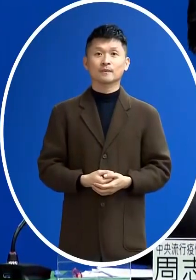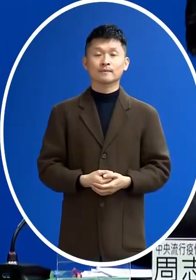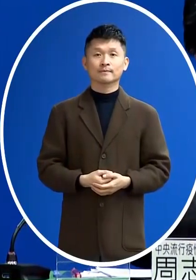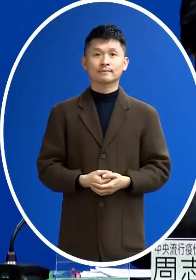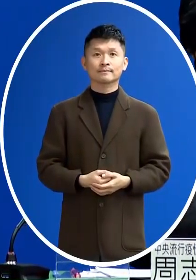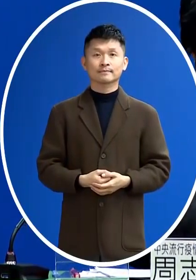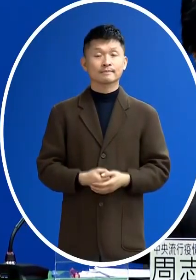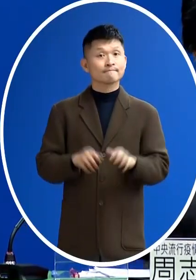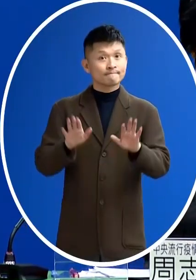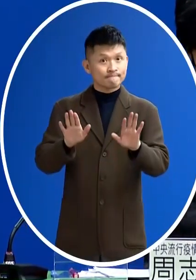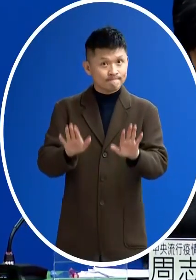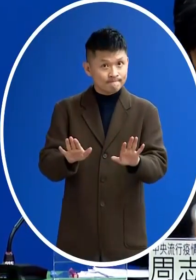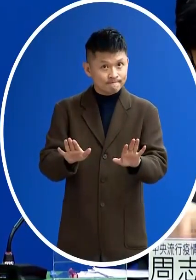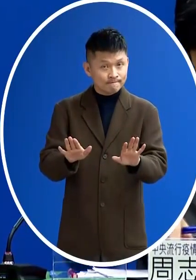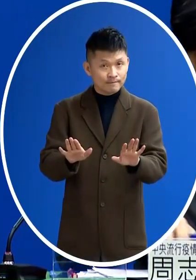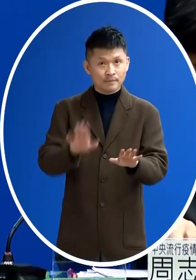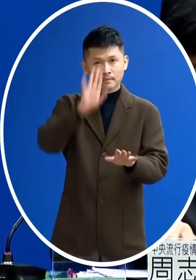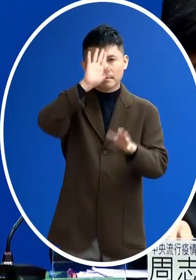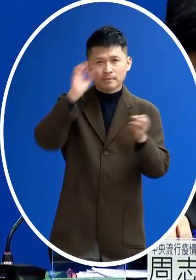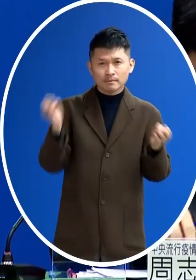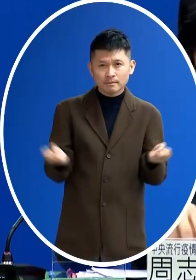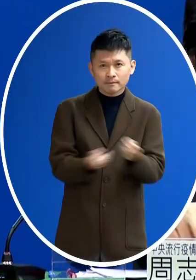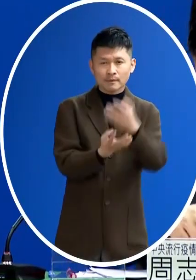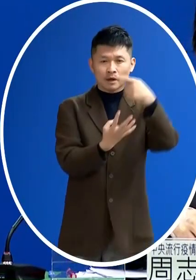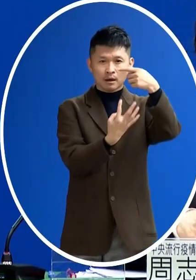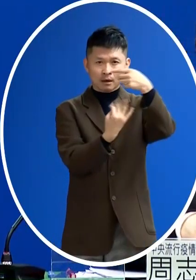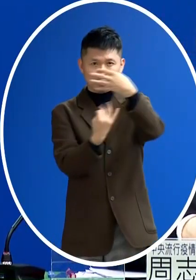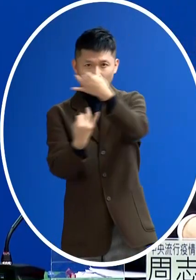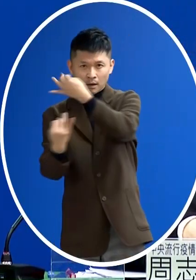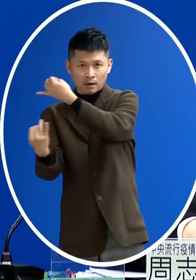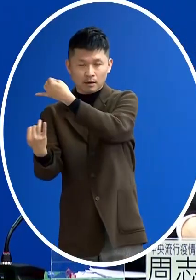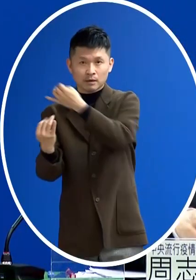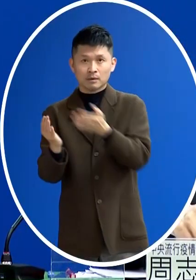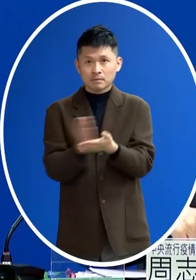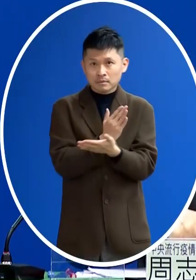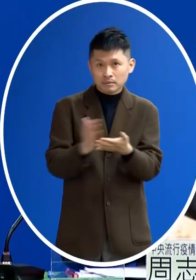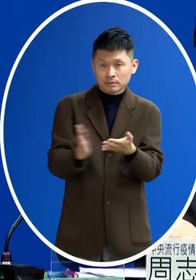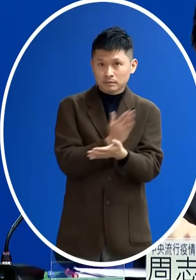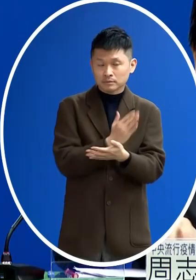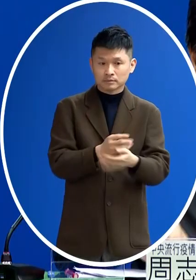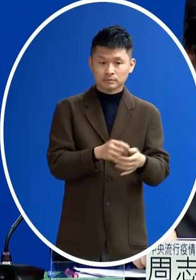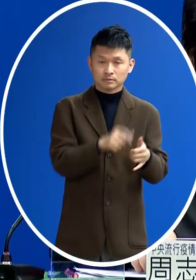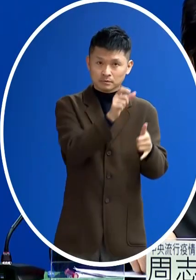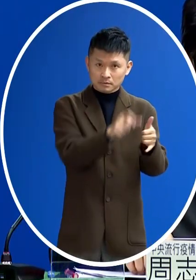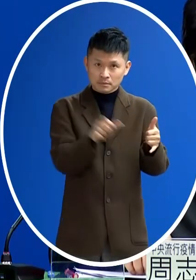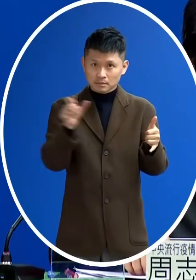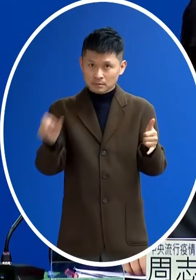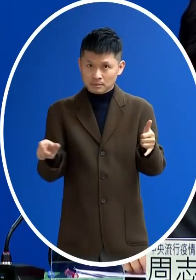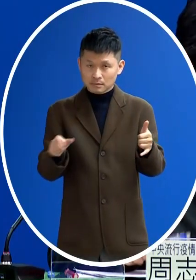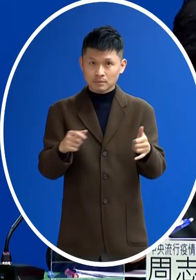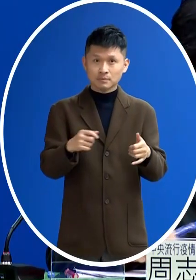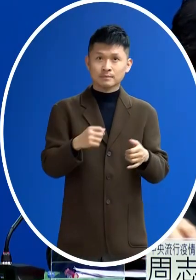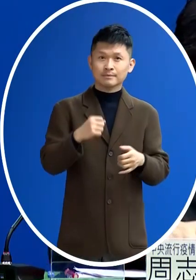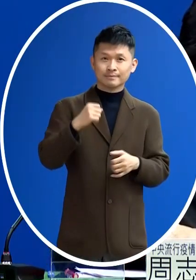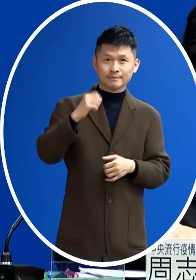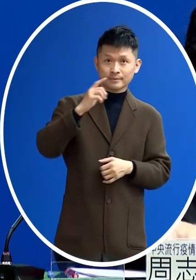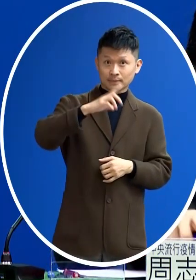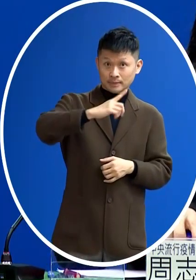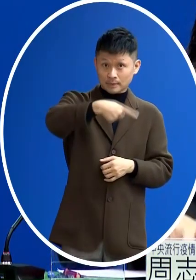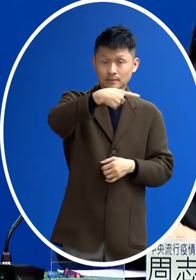好，确实现在目前从这个发病的时序看起来，那这一起的事件里面发病日最早的是